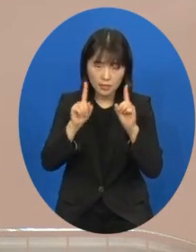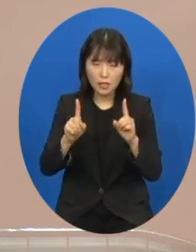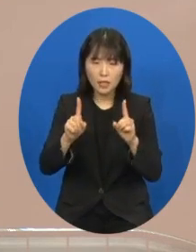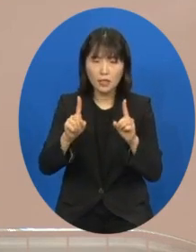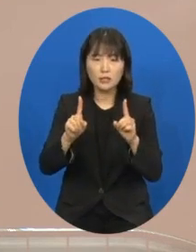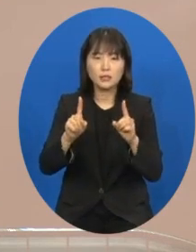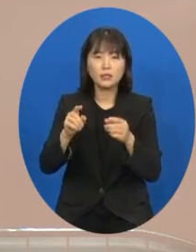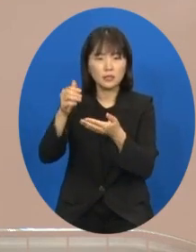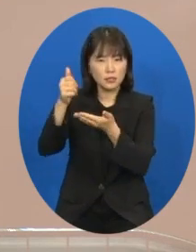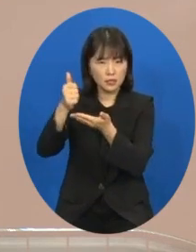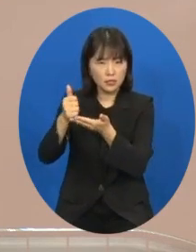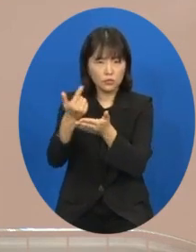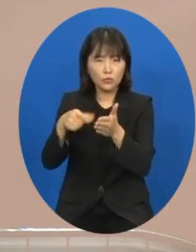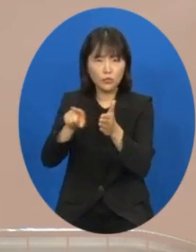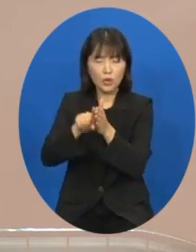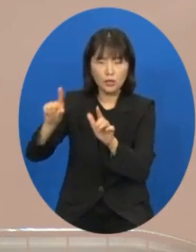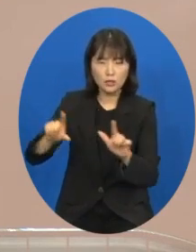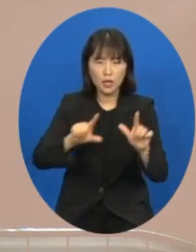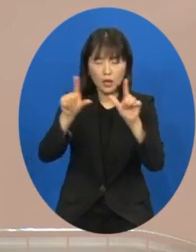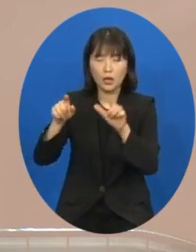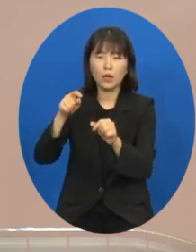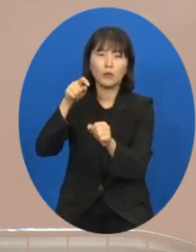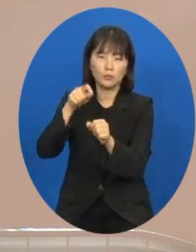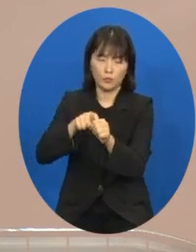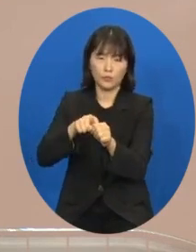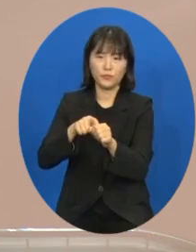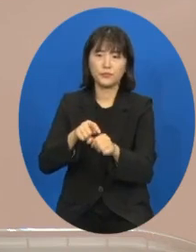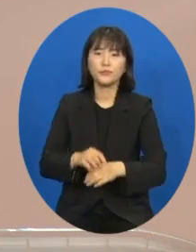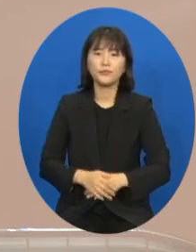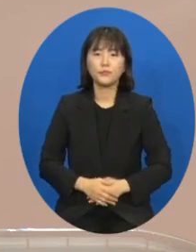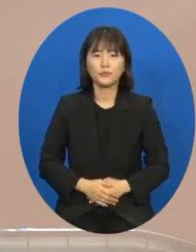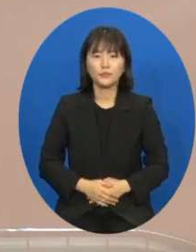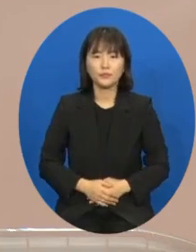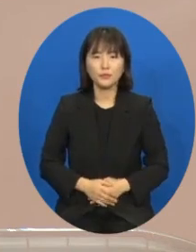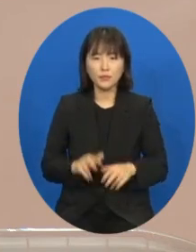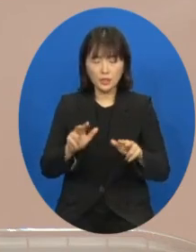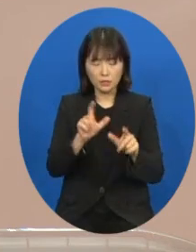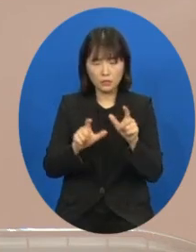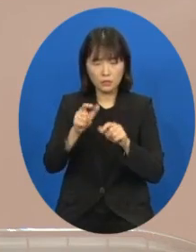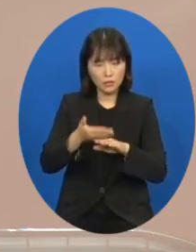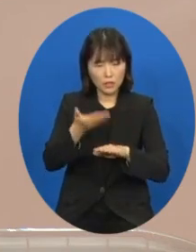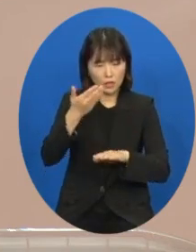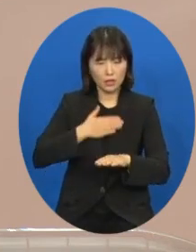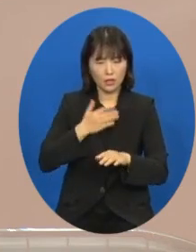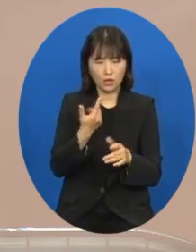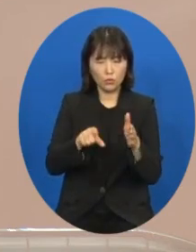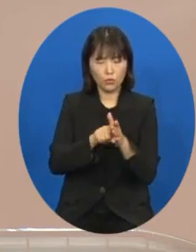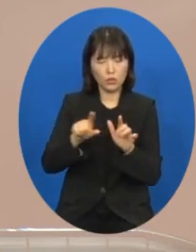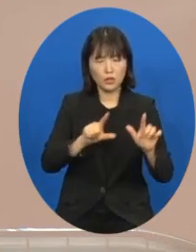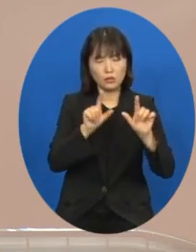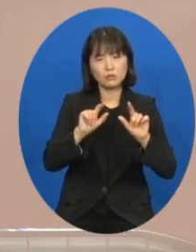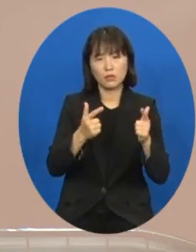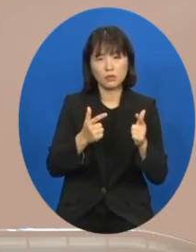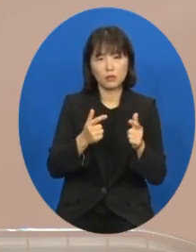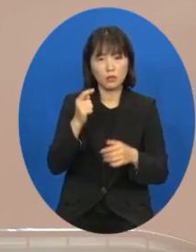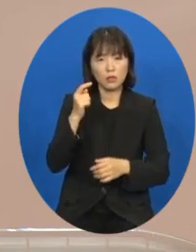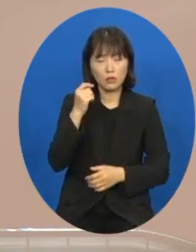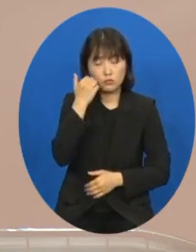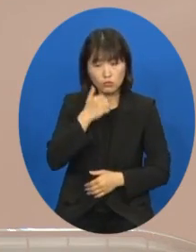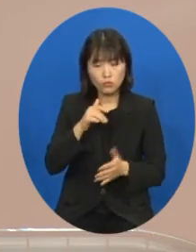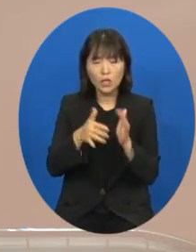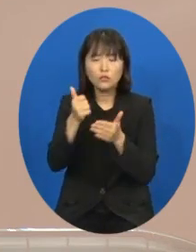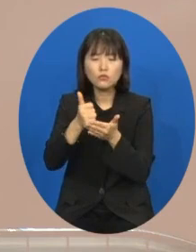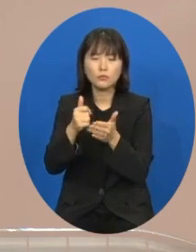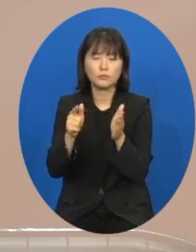다시 살아나신 이를 위하여 살게 하려 합니다. 이제는 더 이상 나를 위해서 살지 않아요. 예수 믿는 사람은